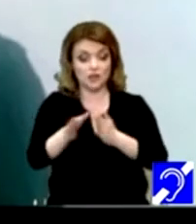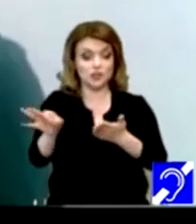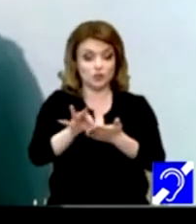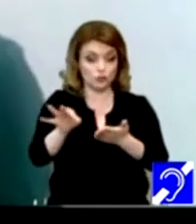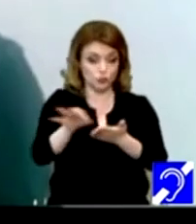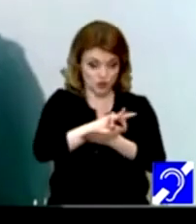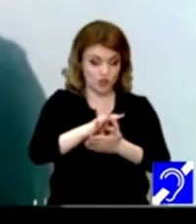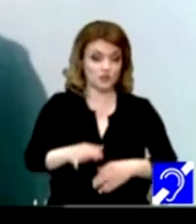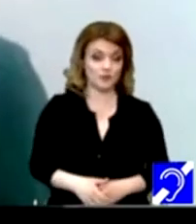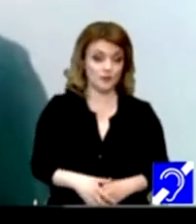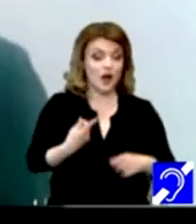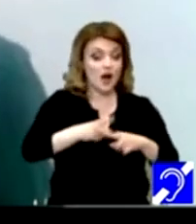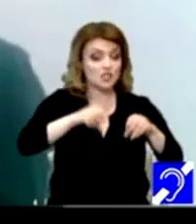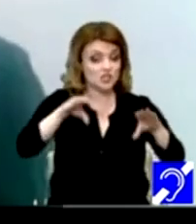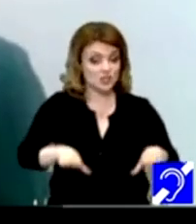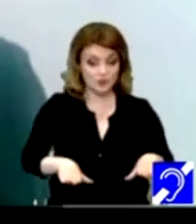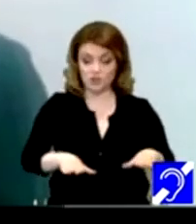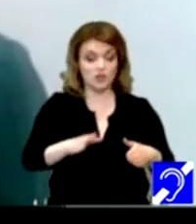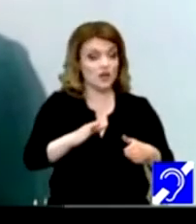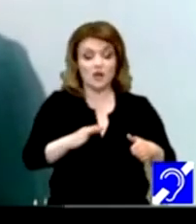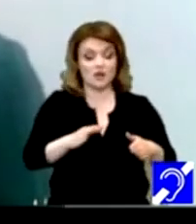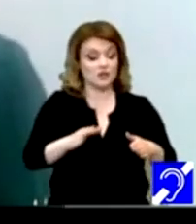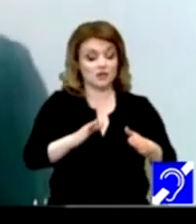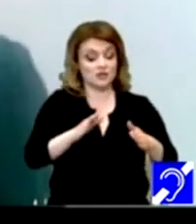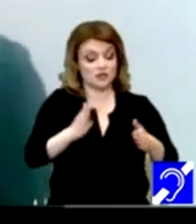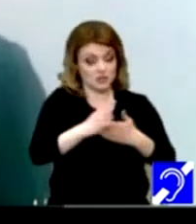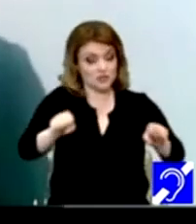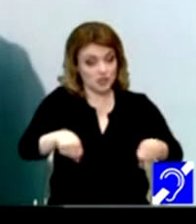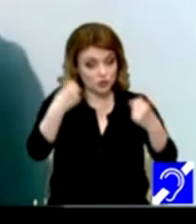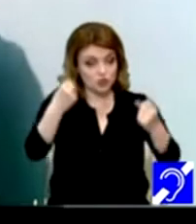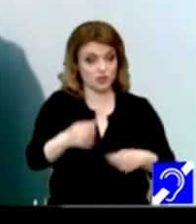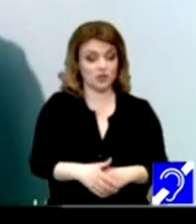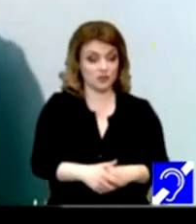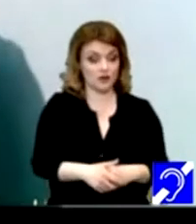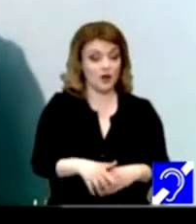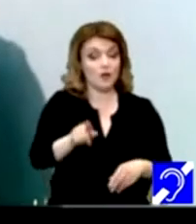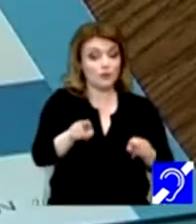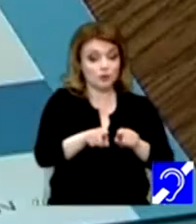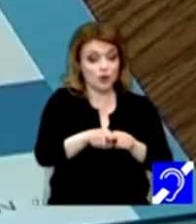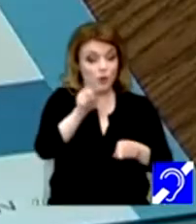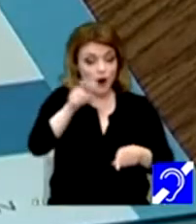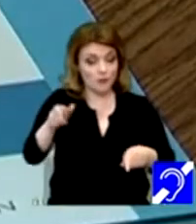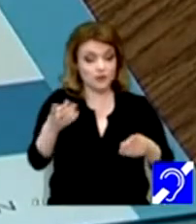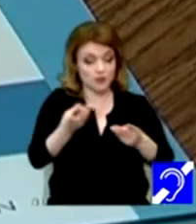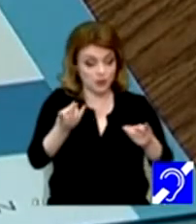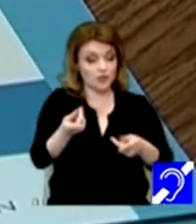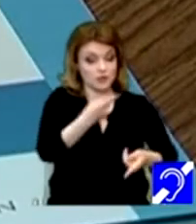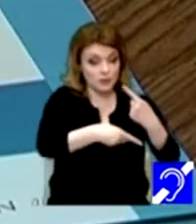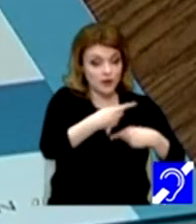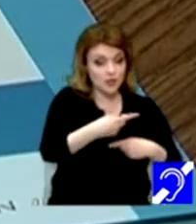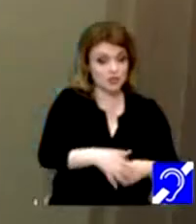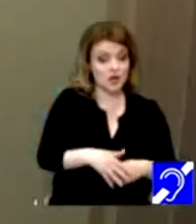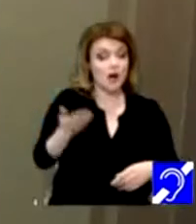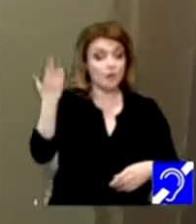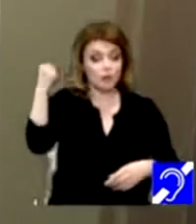Consiliului pentru Egalitate că măsura este discriminatorie, deoarece întoarcerea era condiționată de capacitatea de a plăti. Experții au stabilit că anul